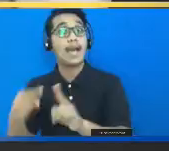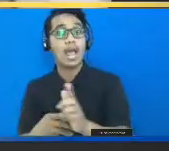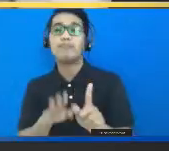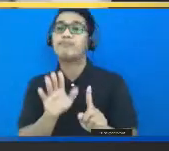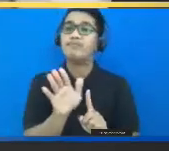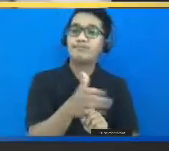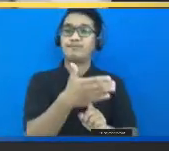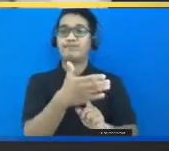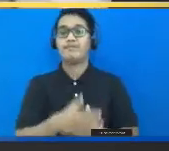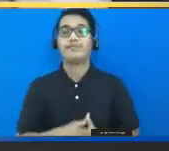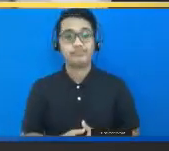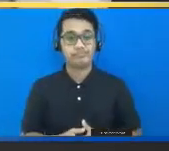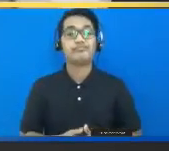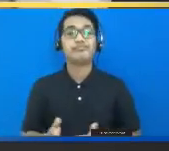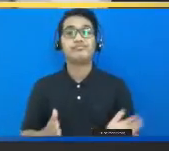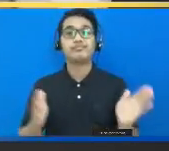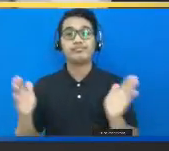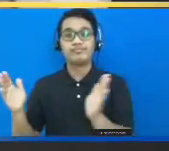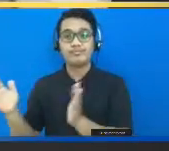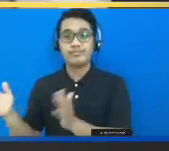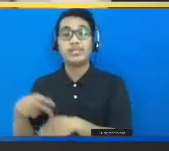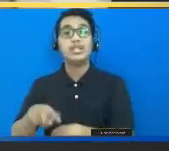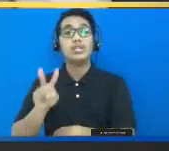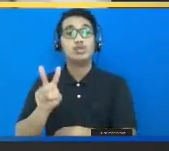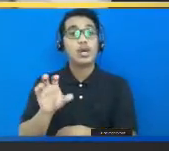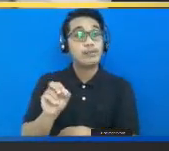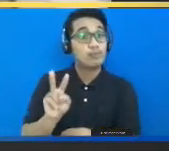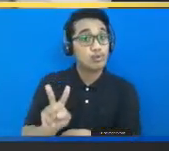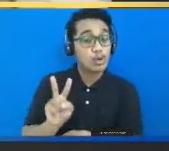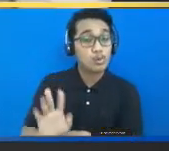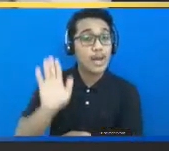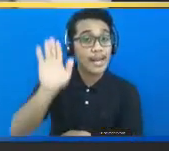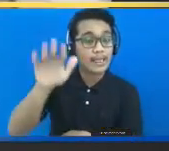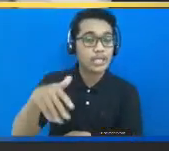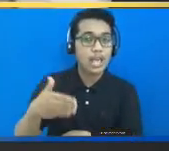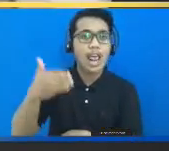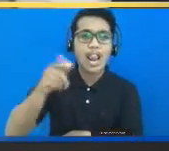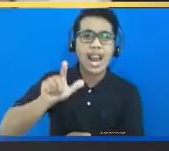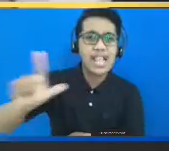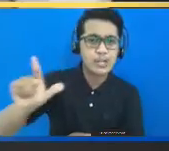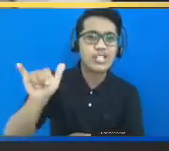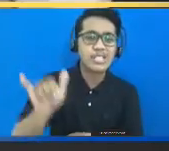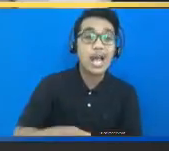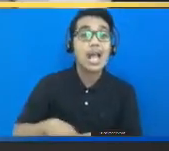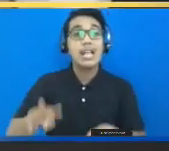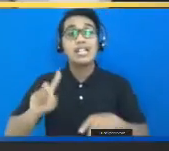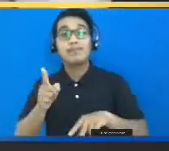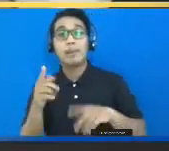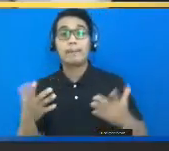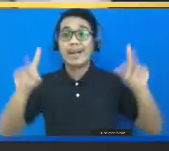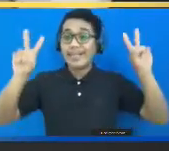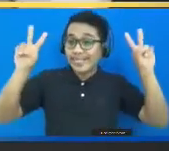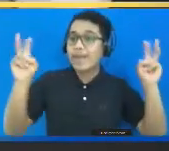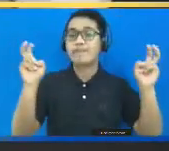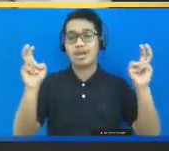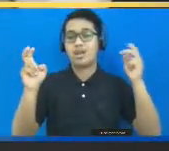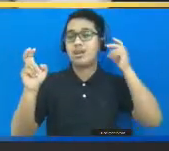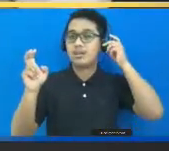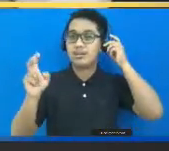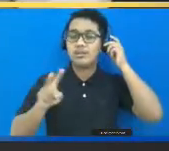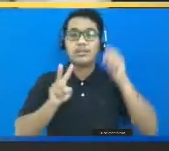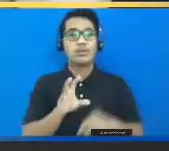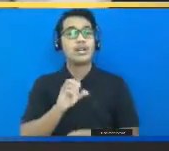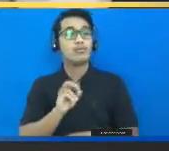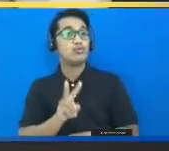ketika kita bicara 2022 untuk kita akan melanjutkan kembali terima 2022 itu dan pemulihan dan